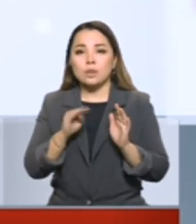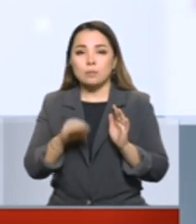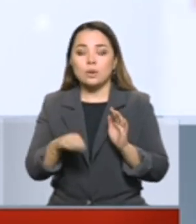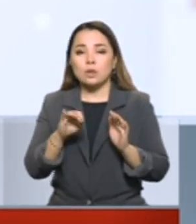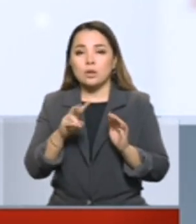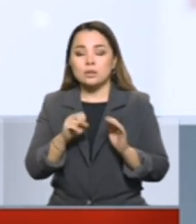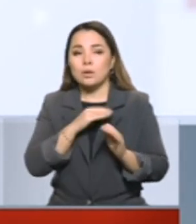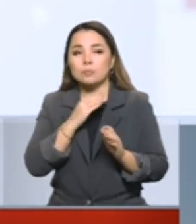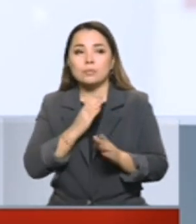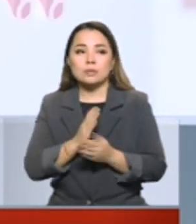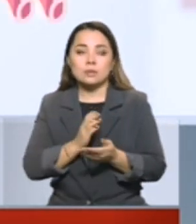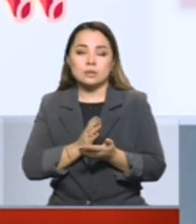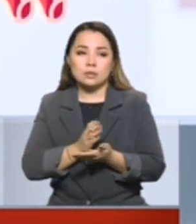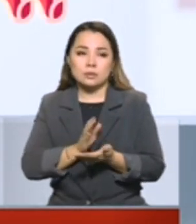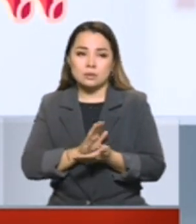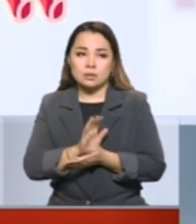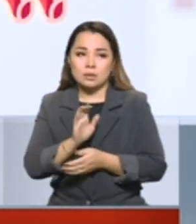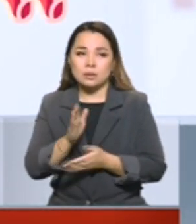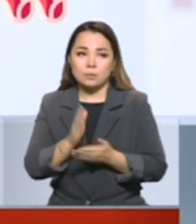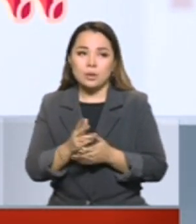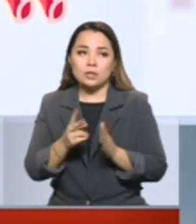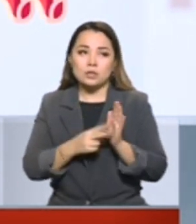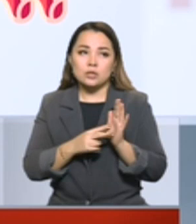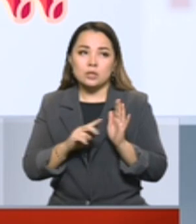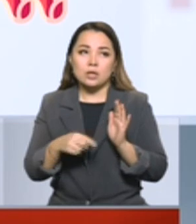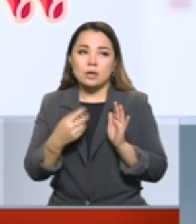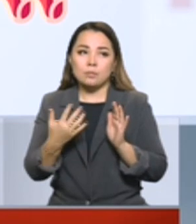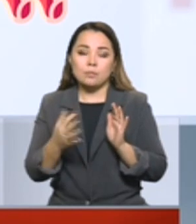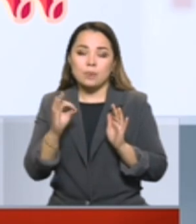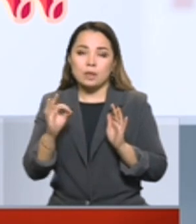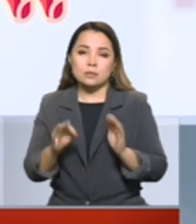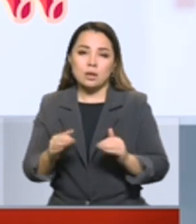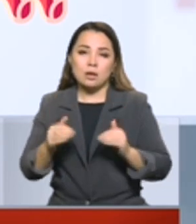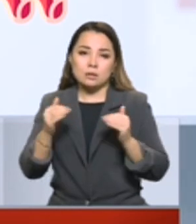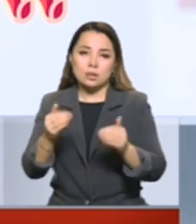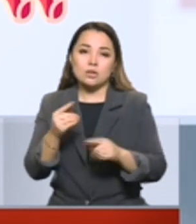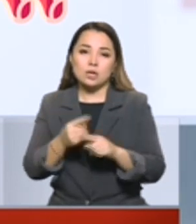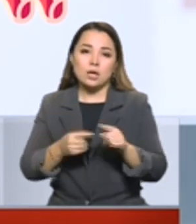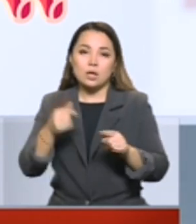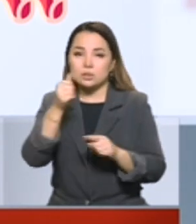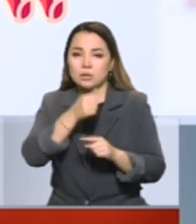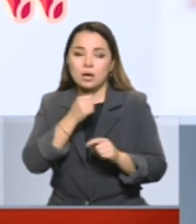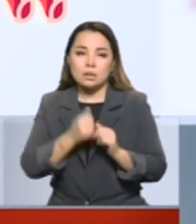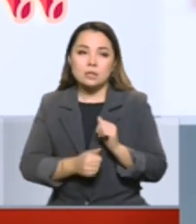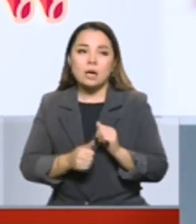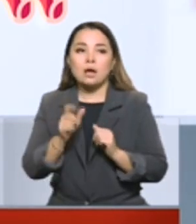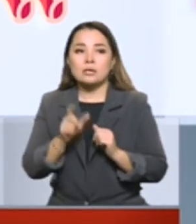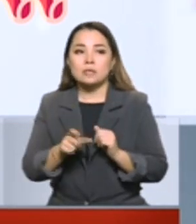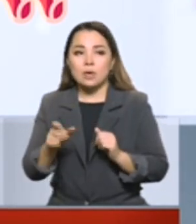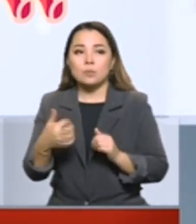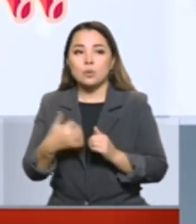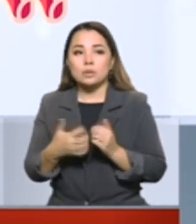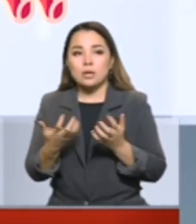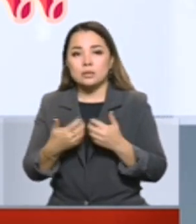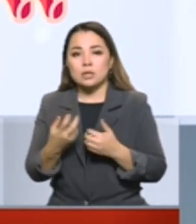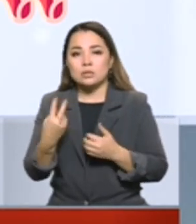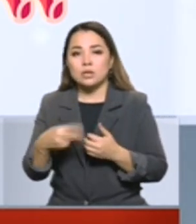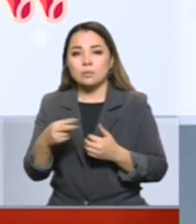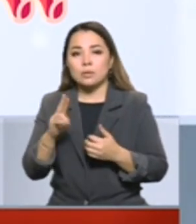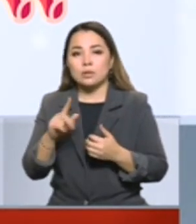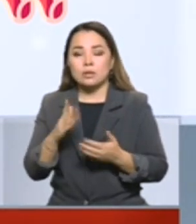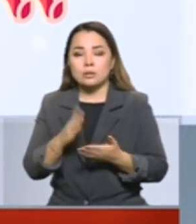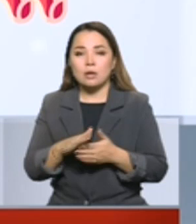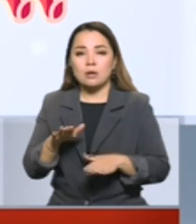ет өндірілген. Бұл өткен жылмен салыстырғанда 7,5%-ға көп. Ал жарты жылда әр адам орта есе пен 20 келі ет